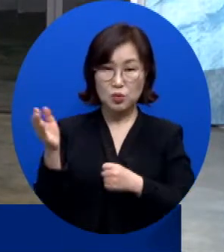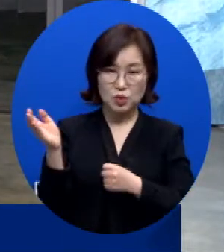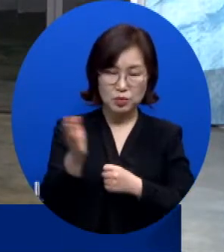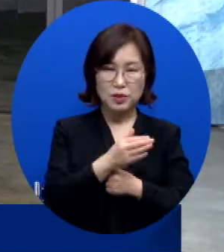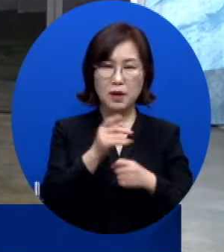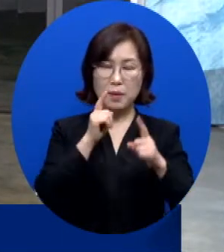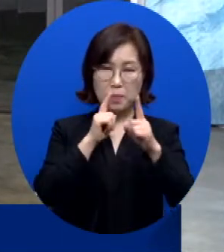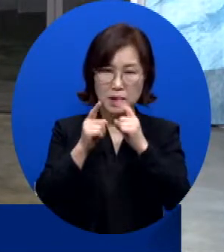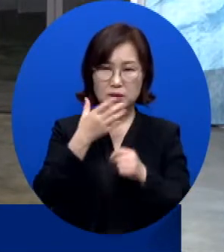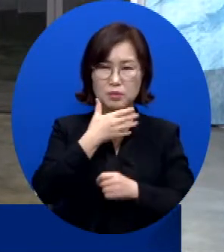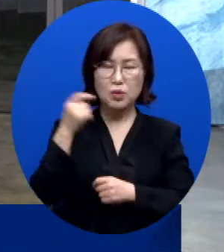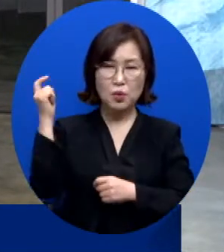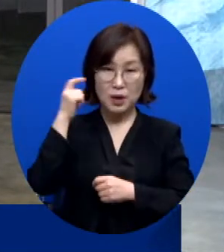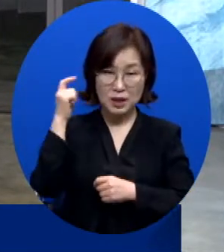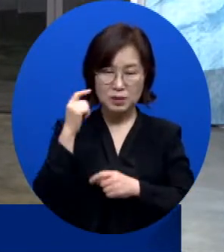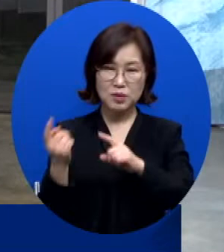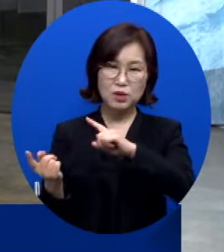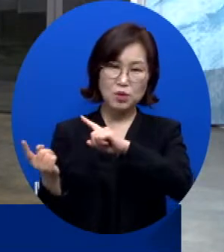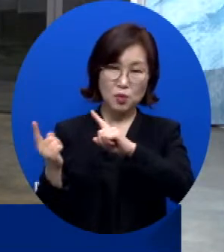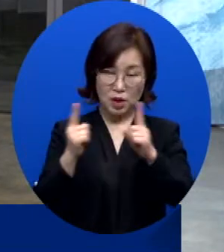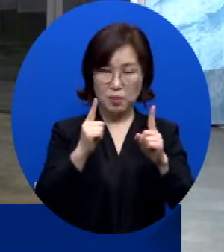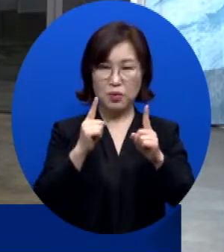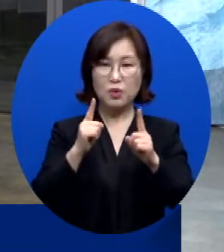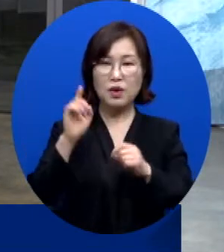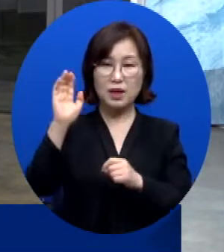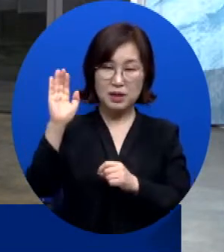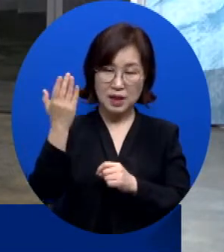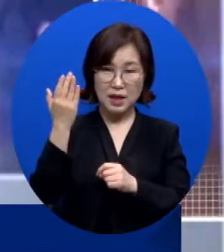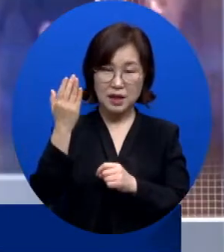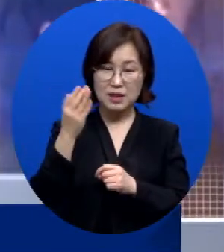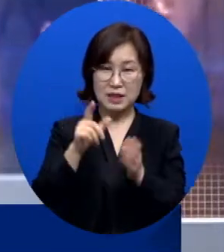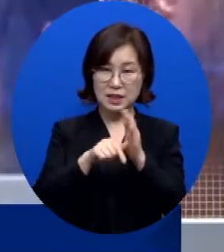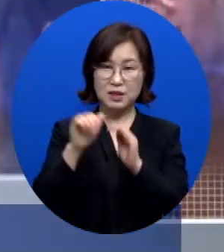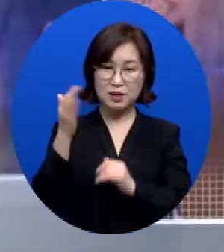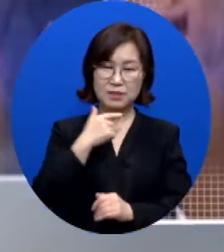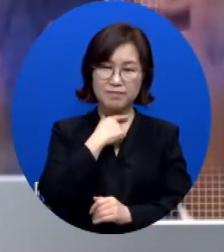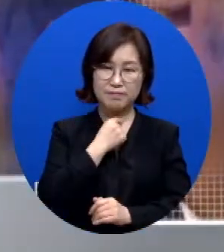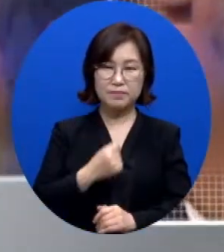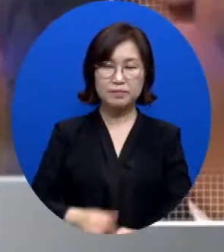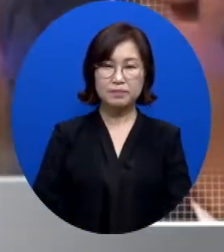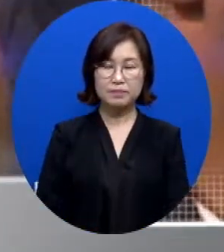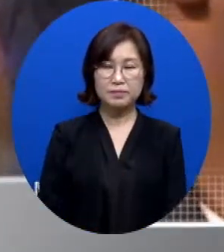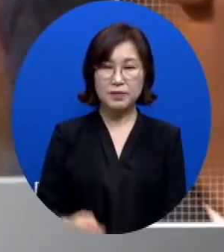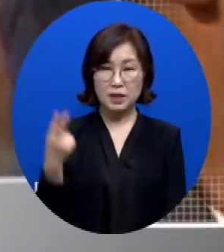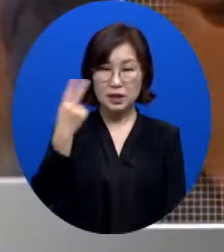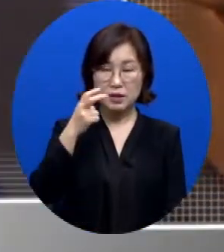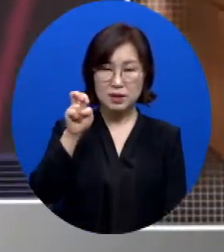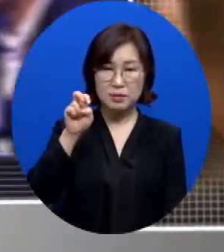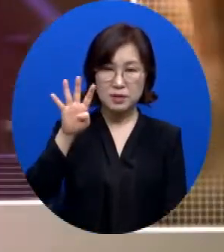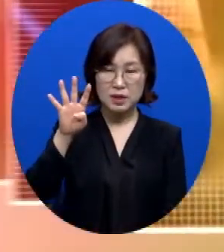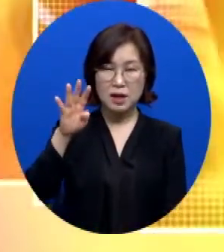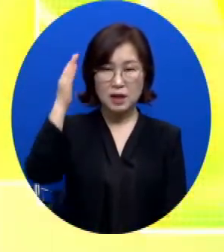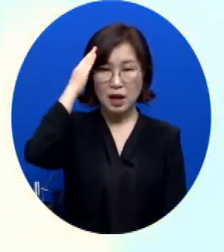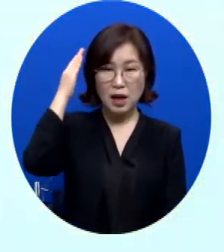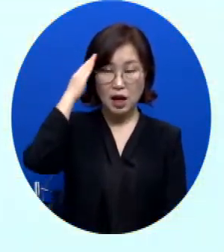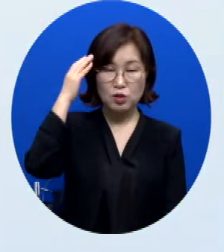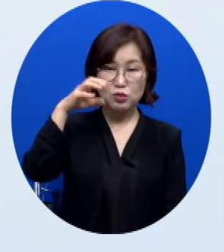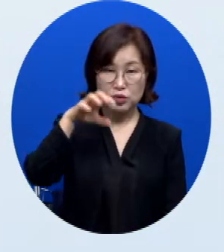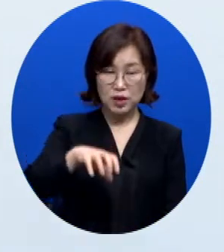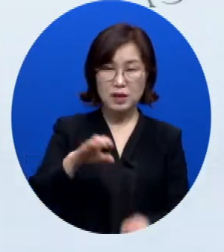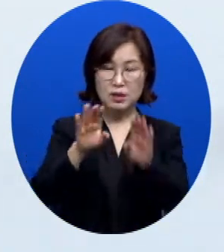말씀적이고 복음적인 것들을 회복하는 그런 그 기회가 되었습니다. 2024년 대한민국에서 열릴